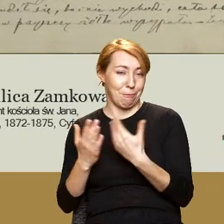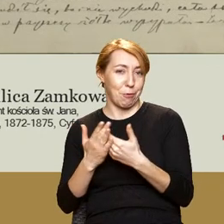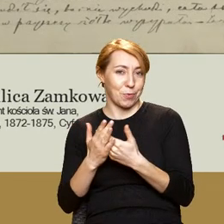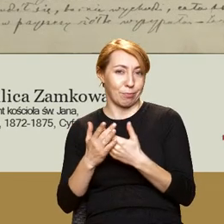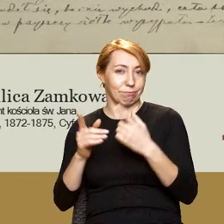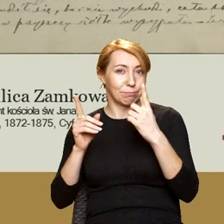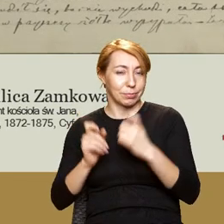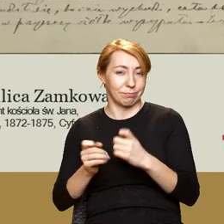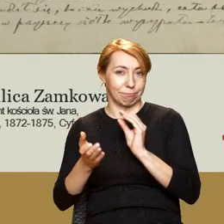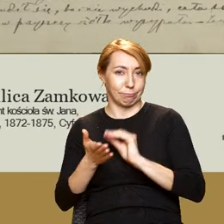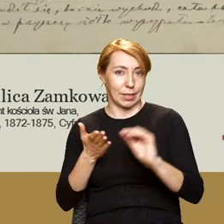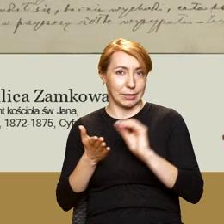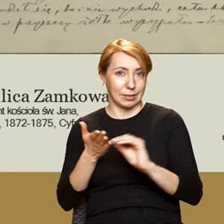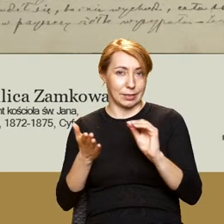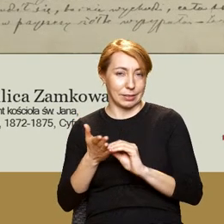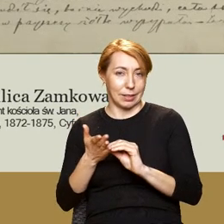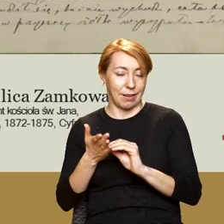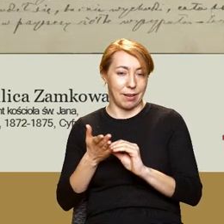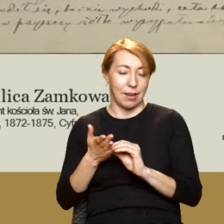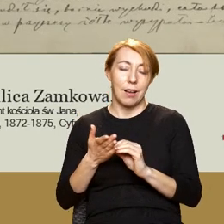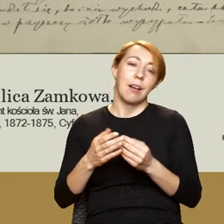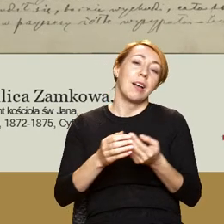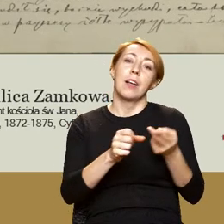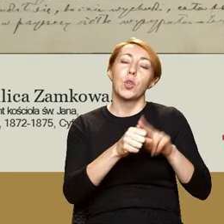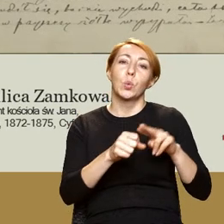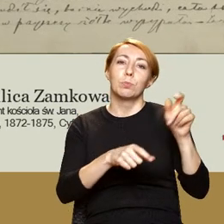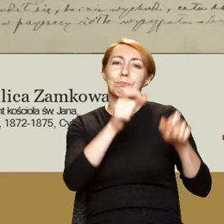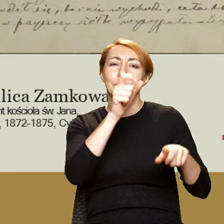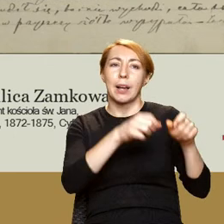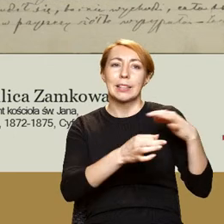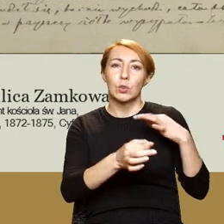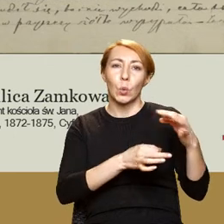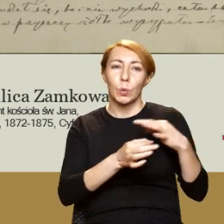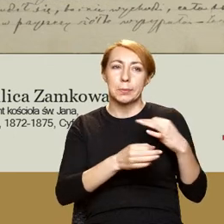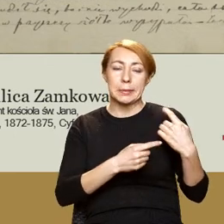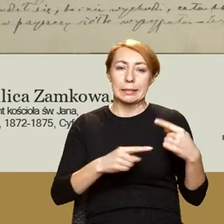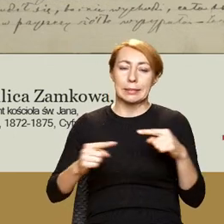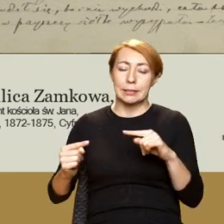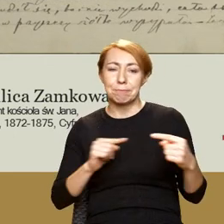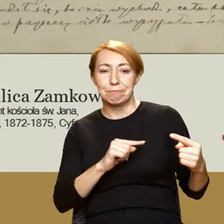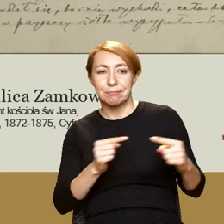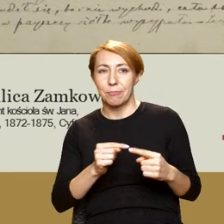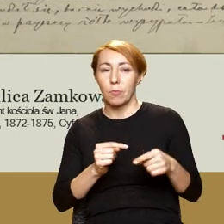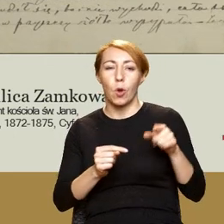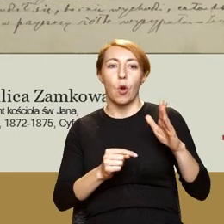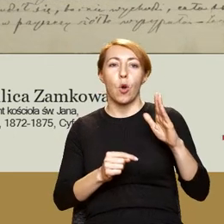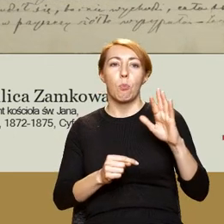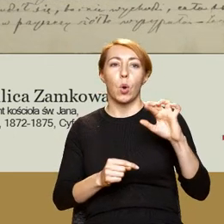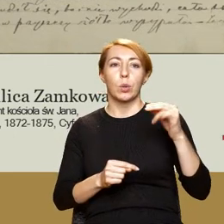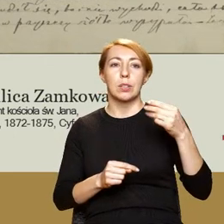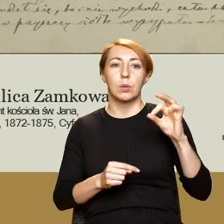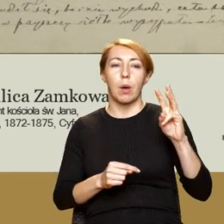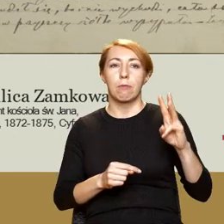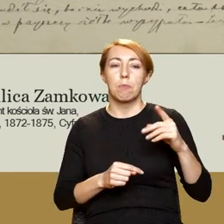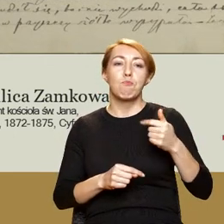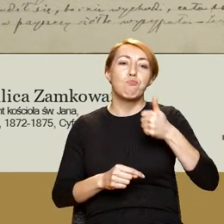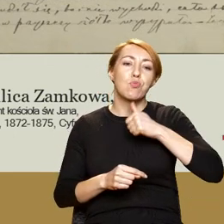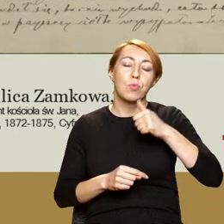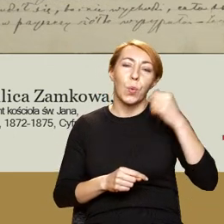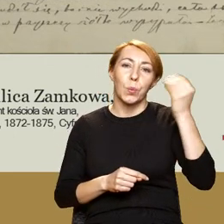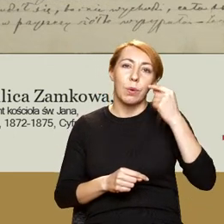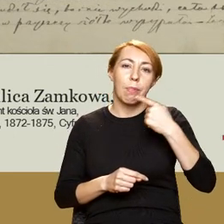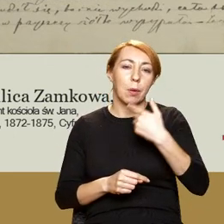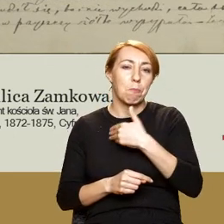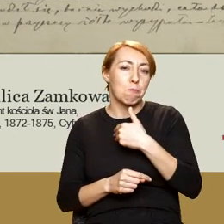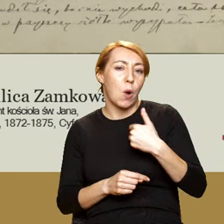dlaczego Bronisław zaczyna pisać. Niektórzy historycy dywagowali, że Bronisław w ten sposób próbuje się uczyć polskiego, że to